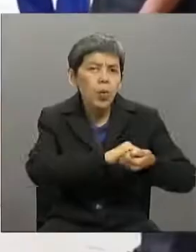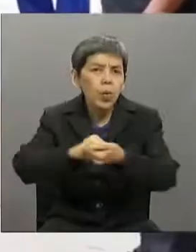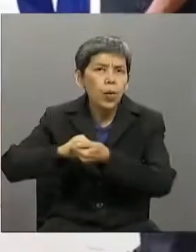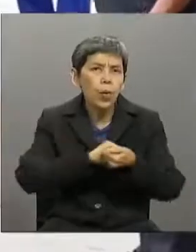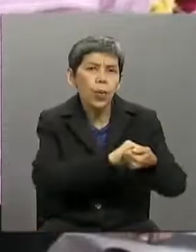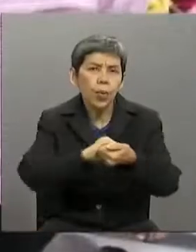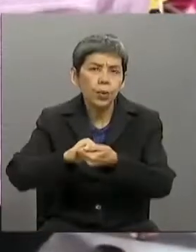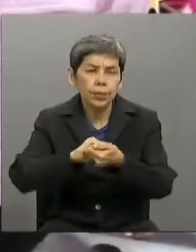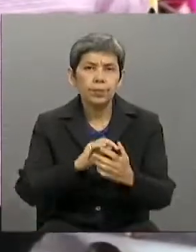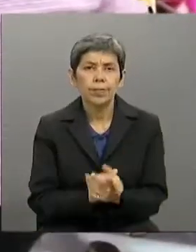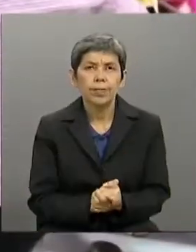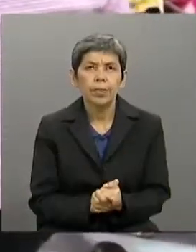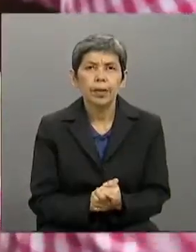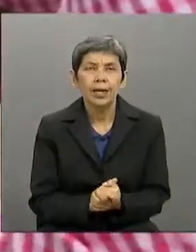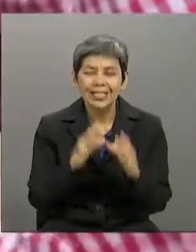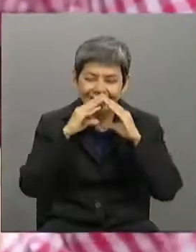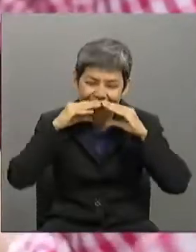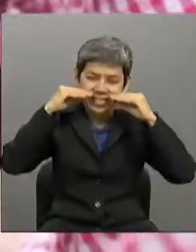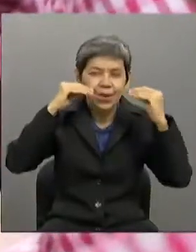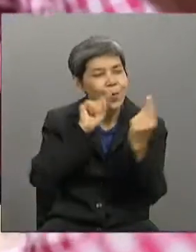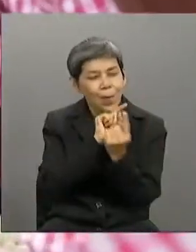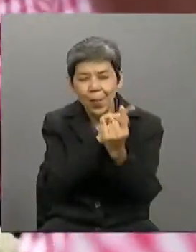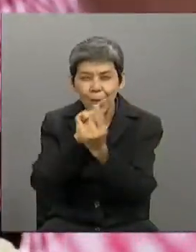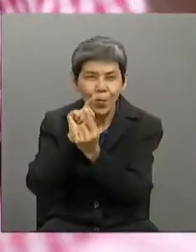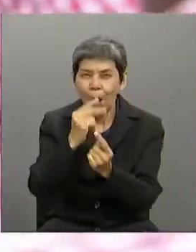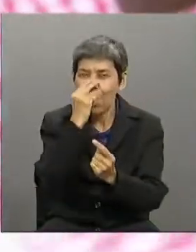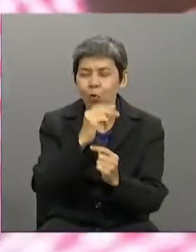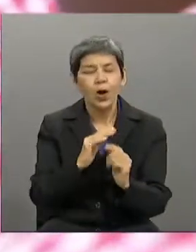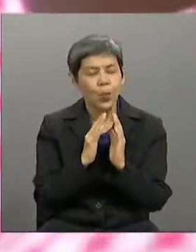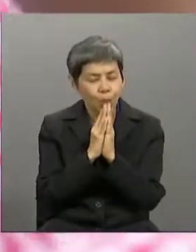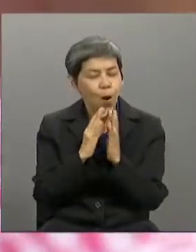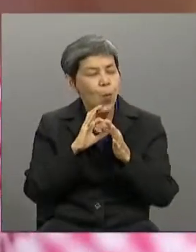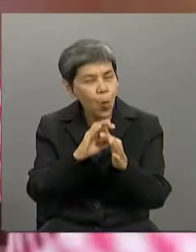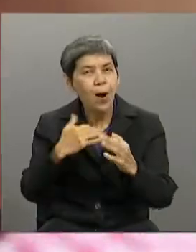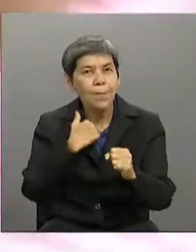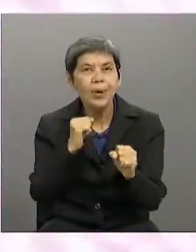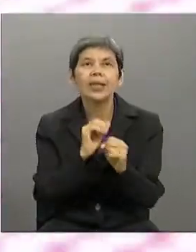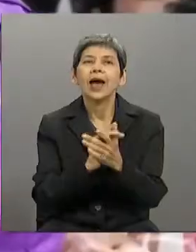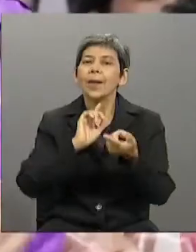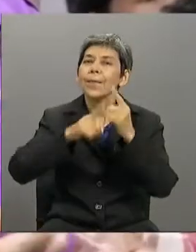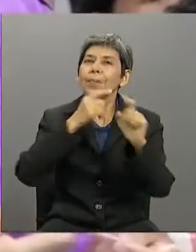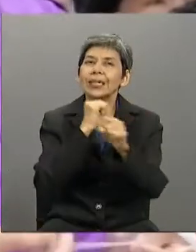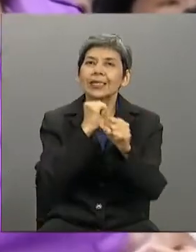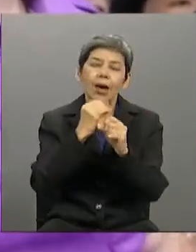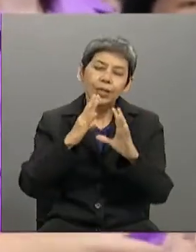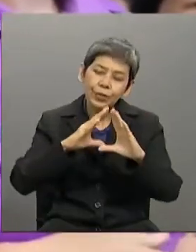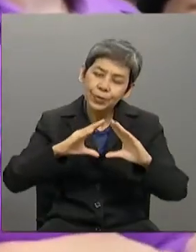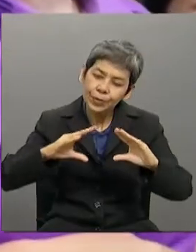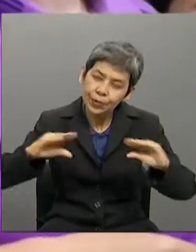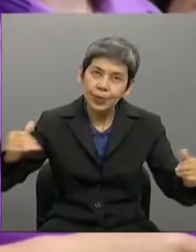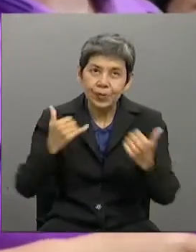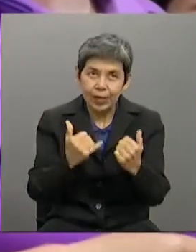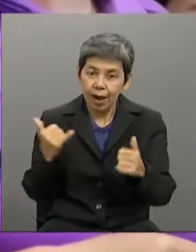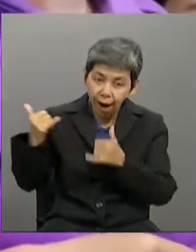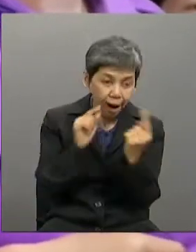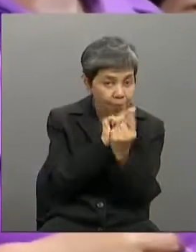นะครับ ภาพรอยยิ้มคำทักทายที่แสดงถึงความห่วงใยของบรรดาของเพื่อนที่จากกันไปนานวันนี้ได้กลับม